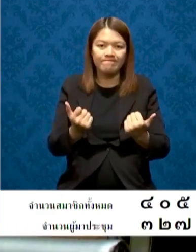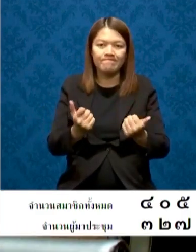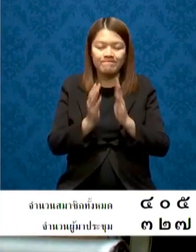ครับทำไมต้องเลื่อนไปผมคนหนึ่งครับไม่เห็นด้วยและข